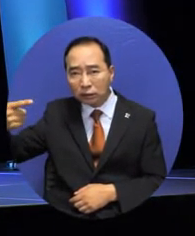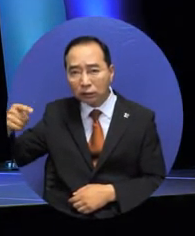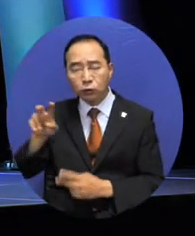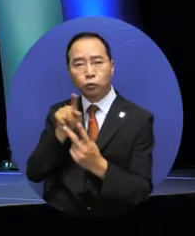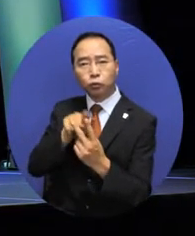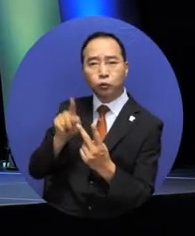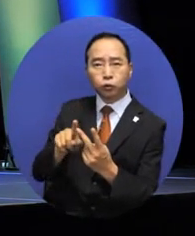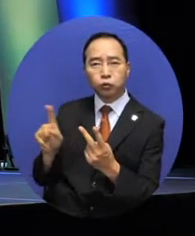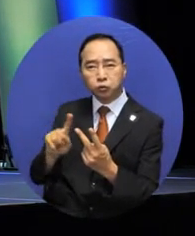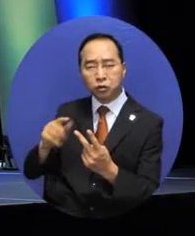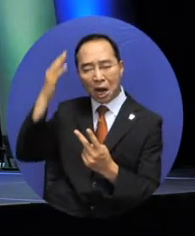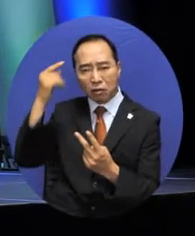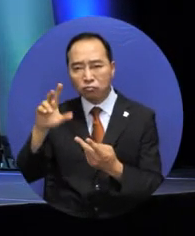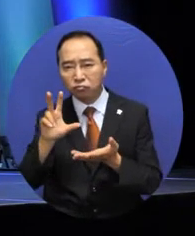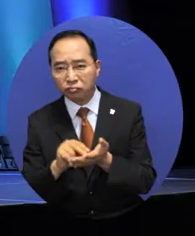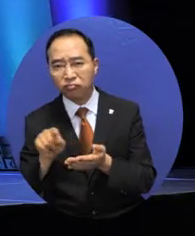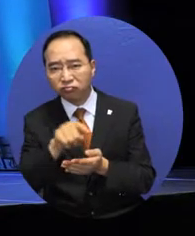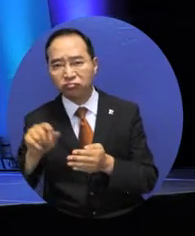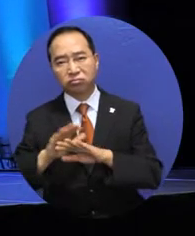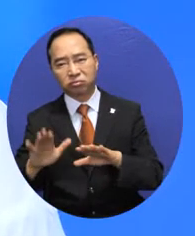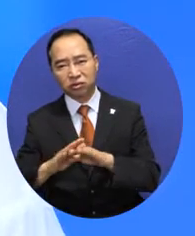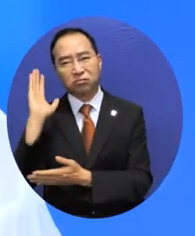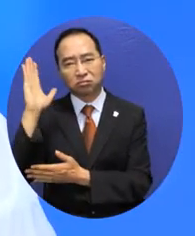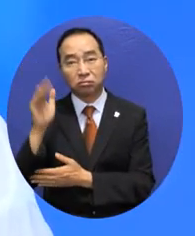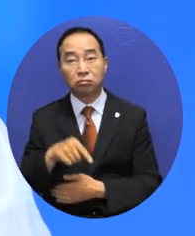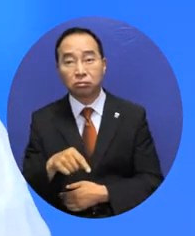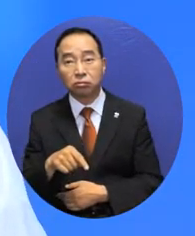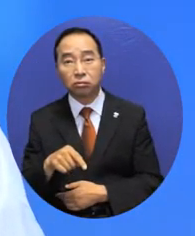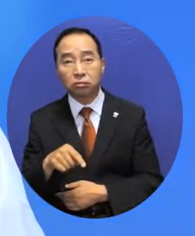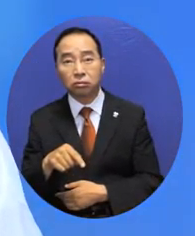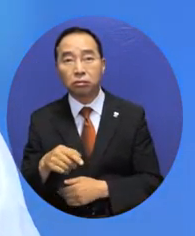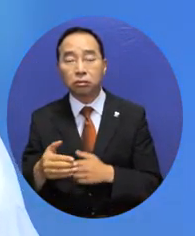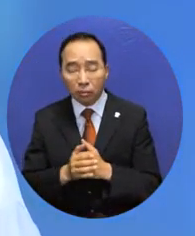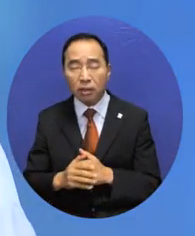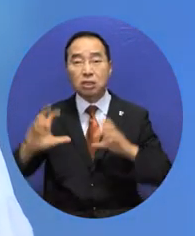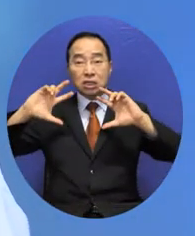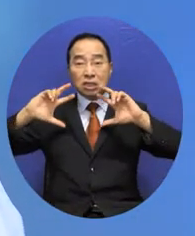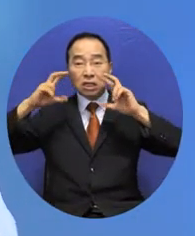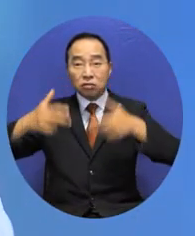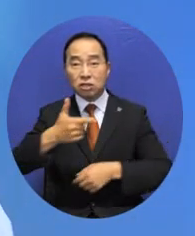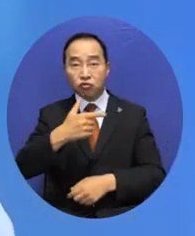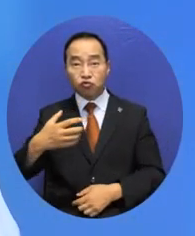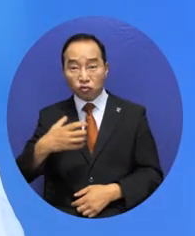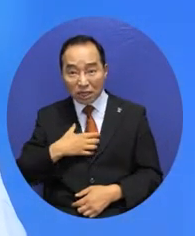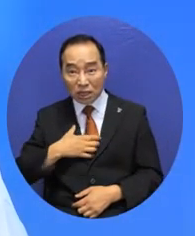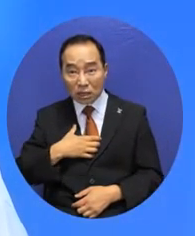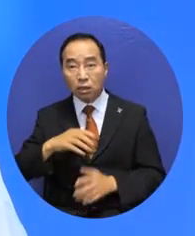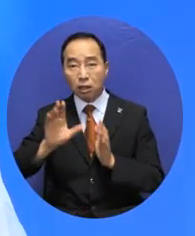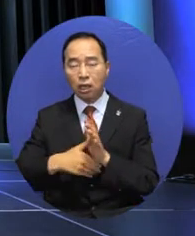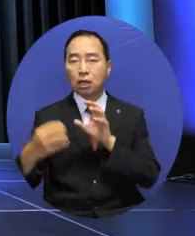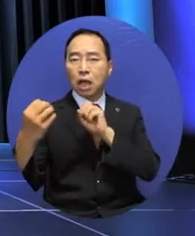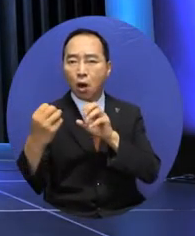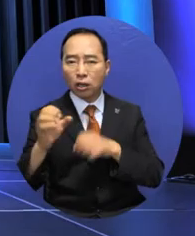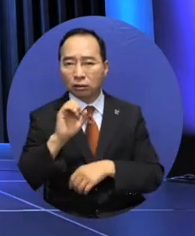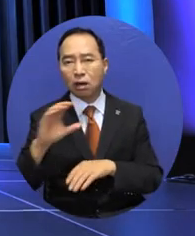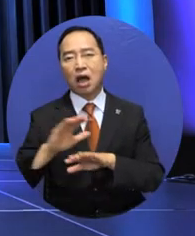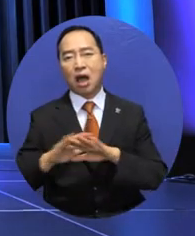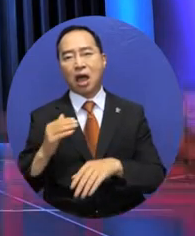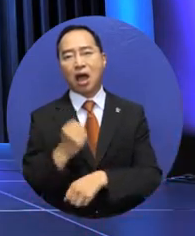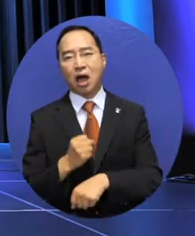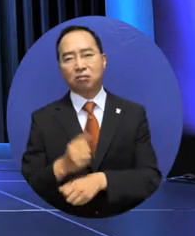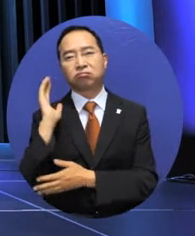지구적인 위기에 대해서 대화하지 않는다면 희망은 없다라는 생각에서 출발한 작업이라고 하죠. 자, 그 첫